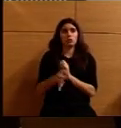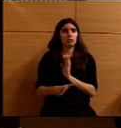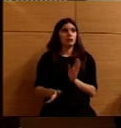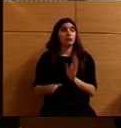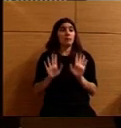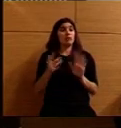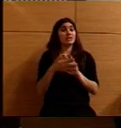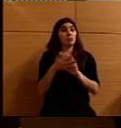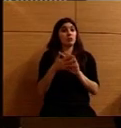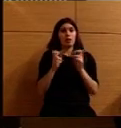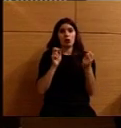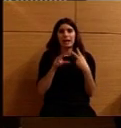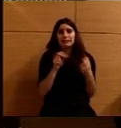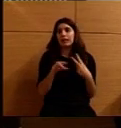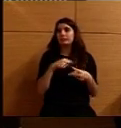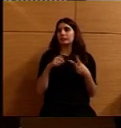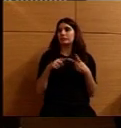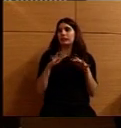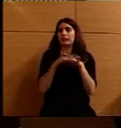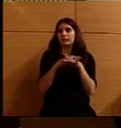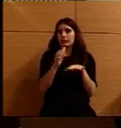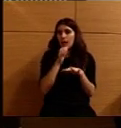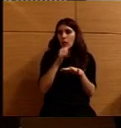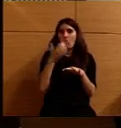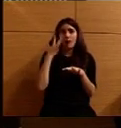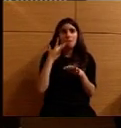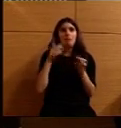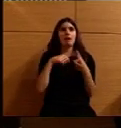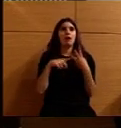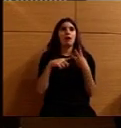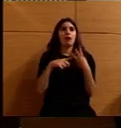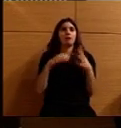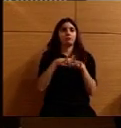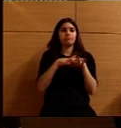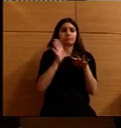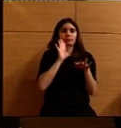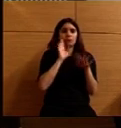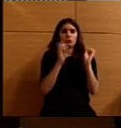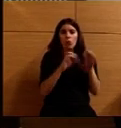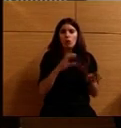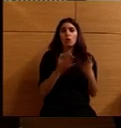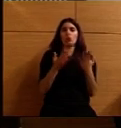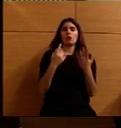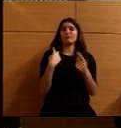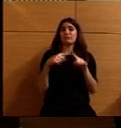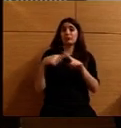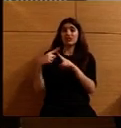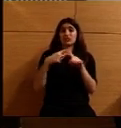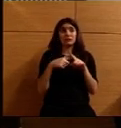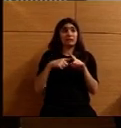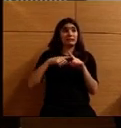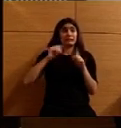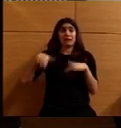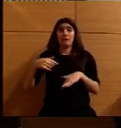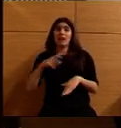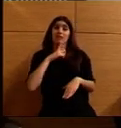afectades, però estem parlant de carreteres, estem parlant de xarxa d'aigua potable, estem parlant de clavegueram, estem parlant de moltes coses que al final solucionen o compliquen